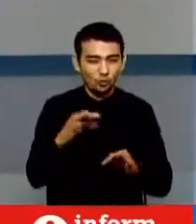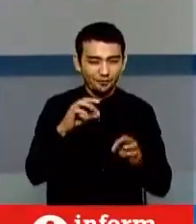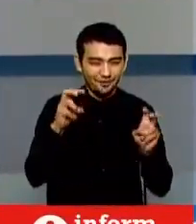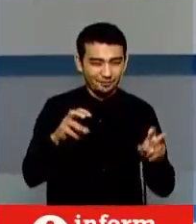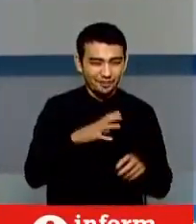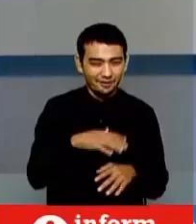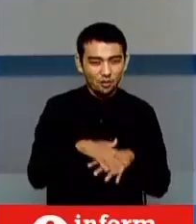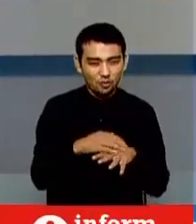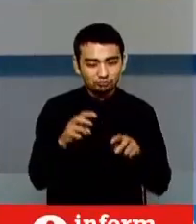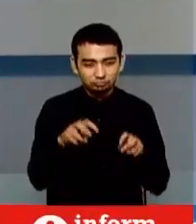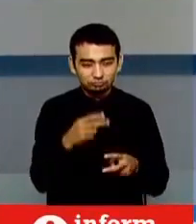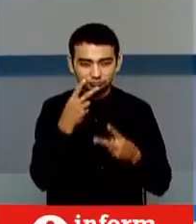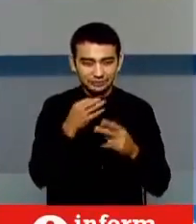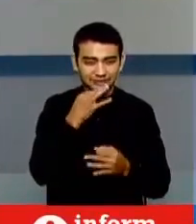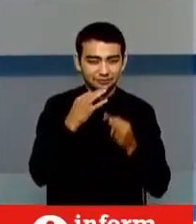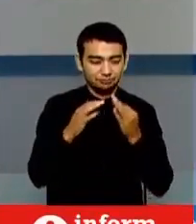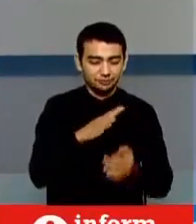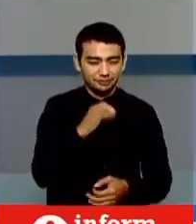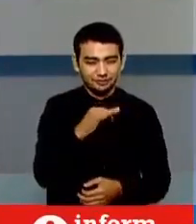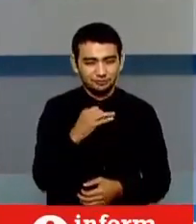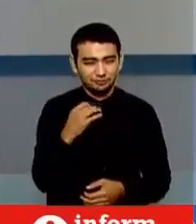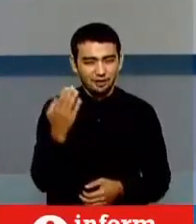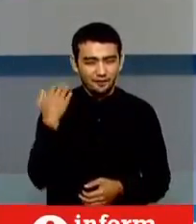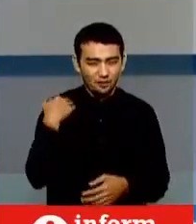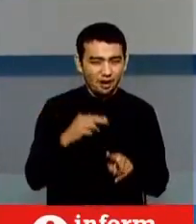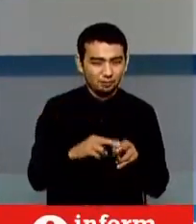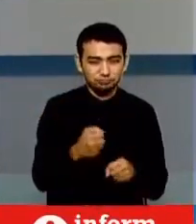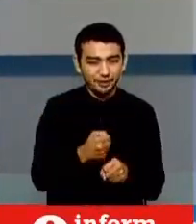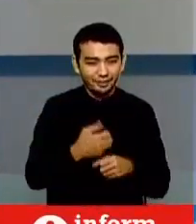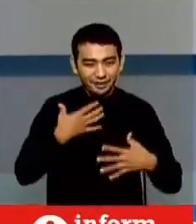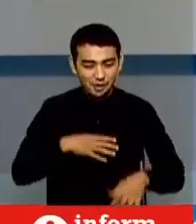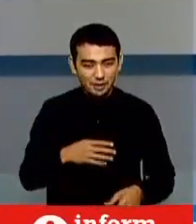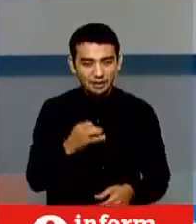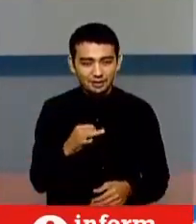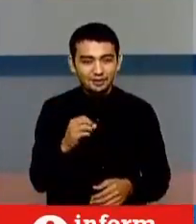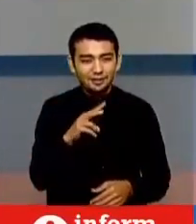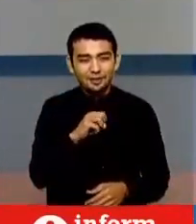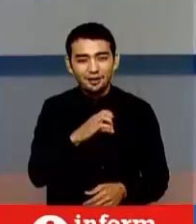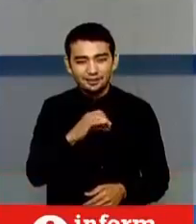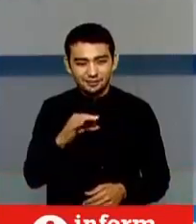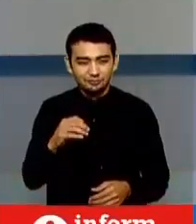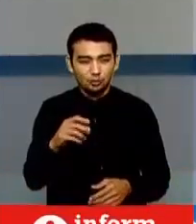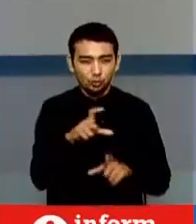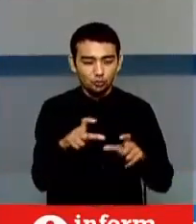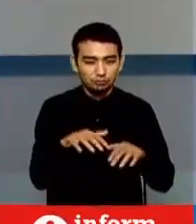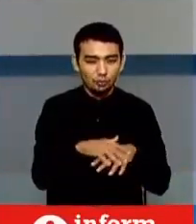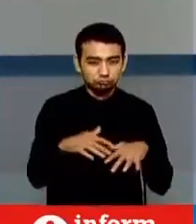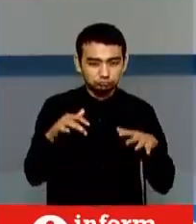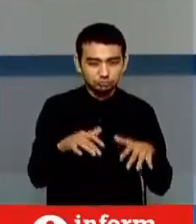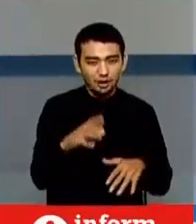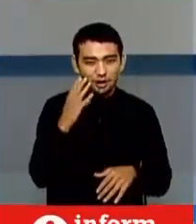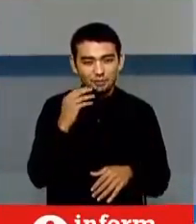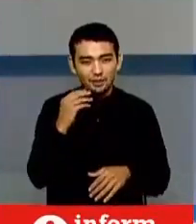жұртшылықтың ықыласы ерекше болды. Қалада көптен бері мұндай шара өткізілмегендіктен классикалық шығармаға сусыған халық Алматыдан келген